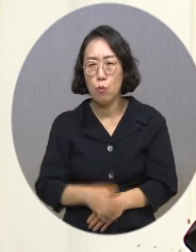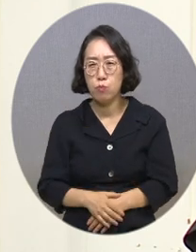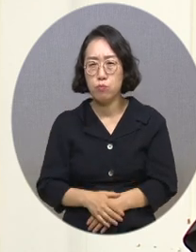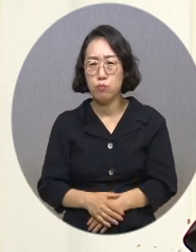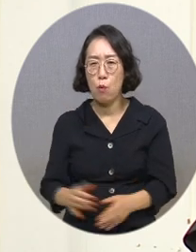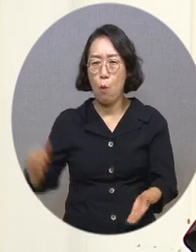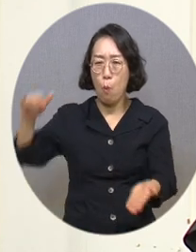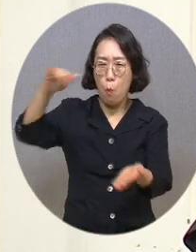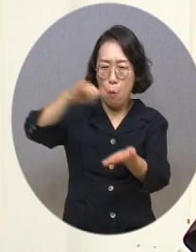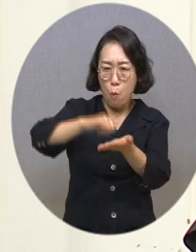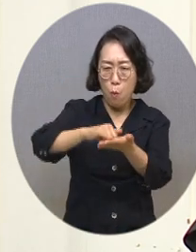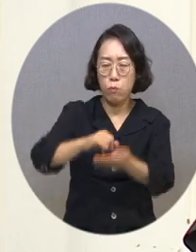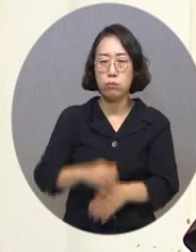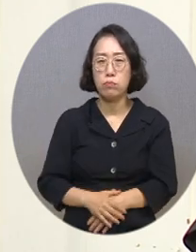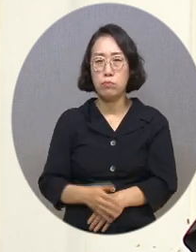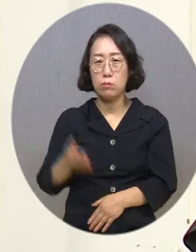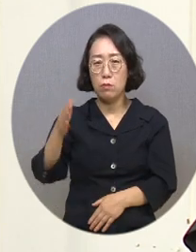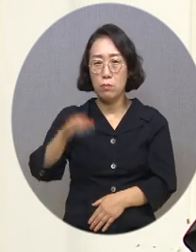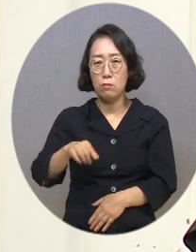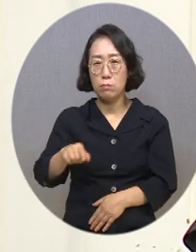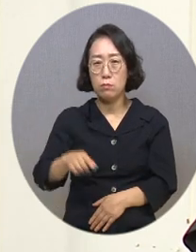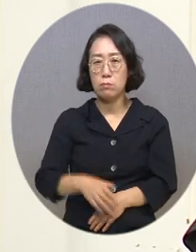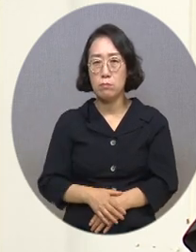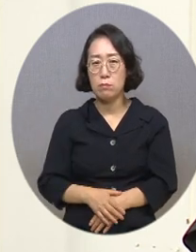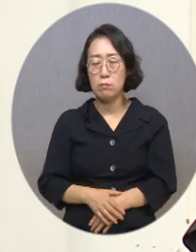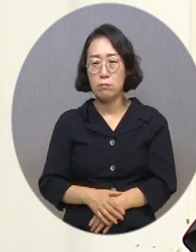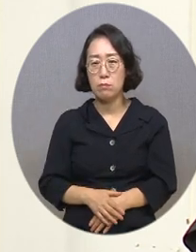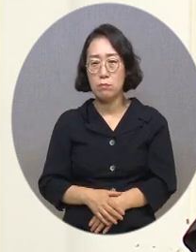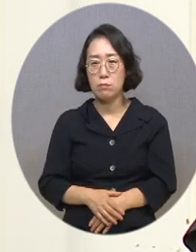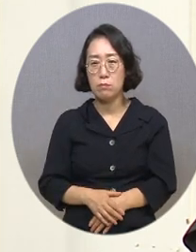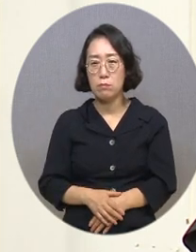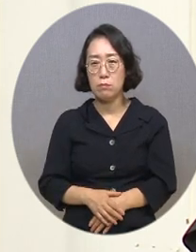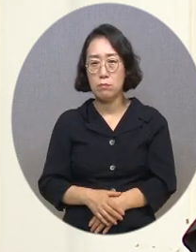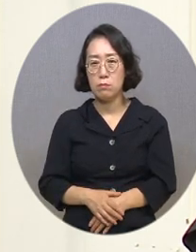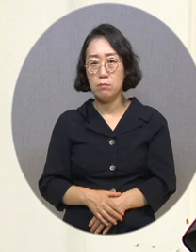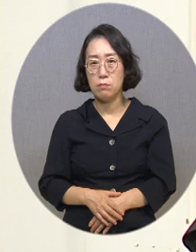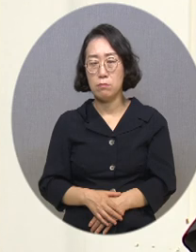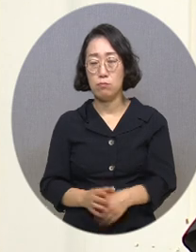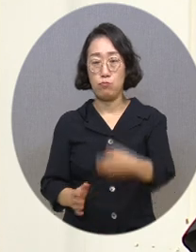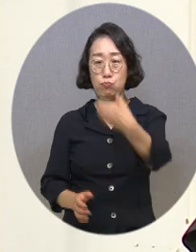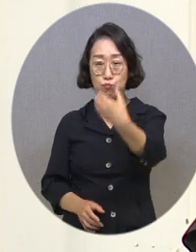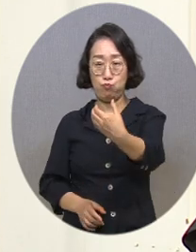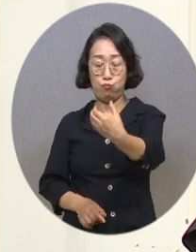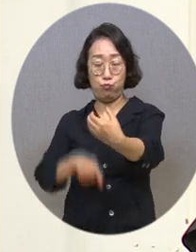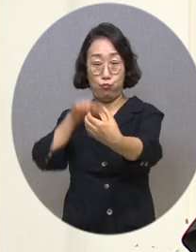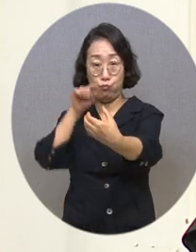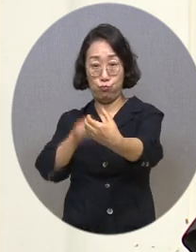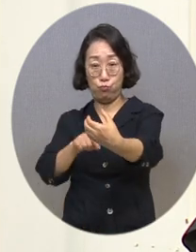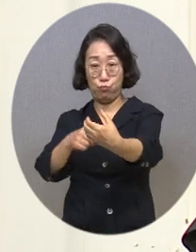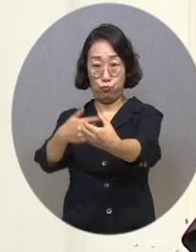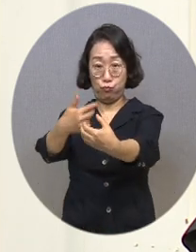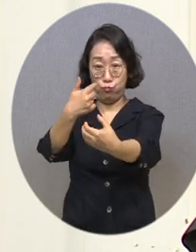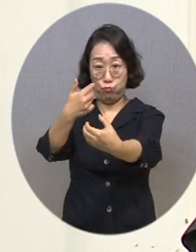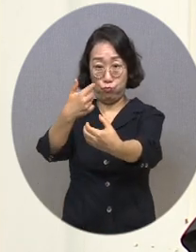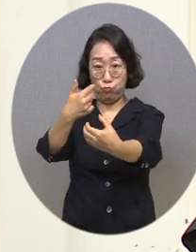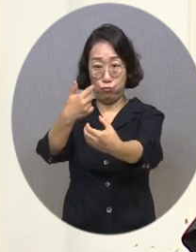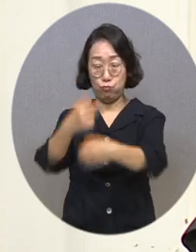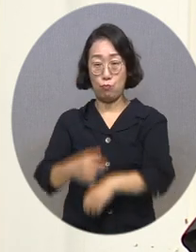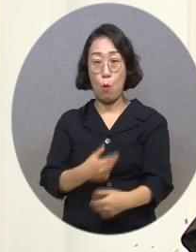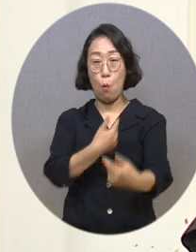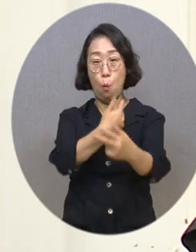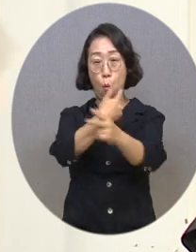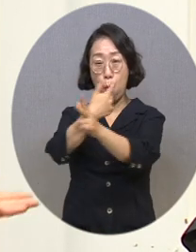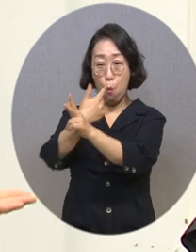비행기 타고 와야 그렇지. 되고 하지만 정말 많은 분들이 편하게 클릭만 딱 하면 저랑 연결이 되고